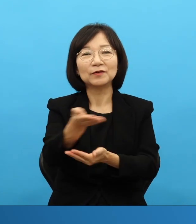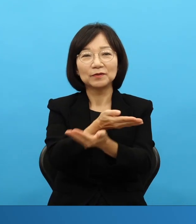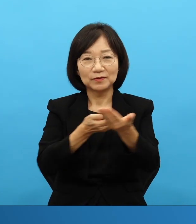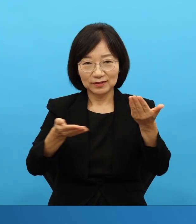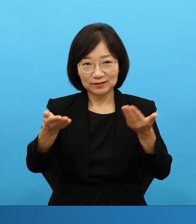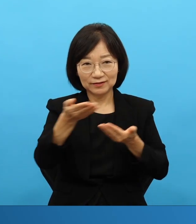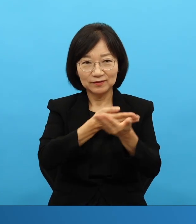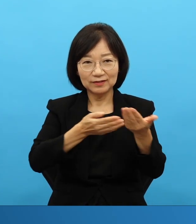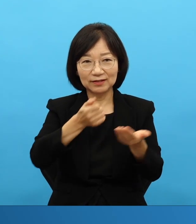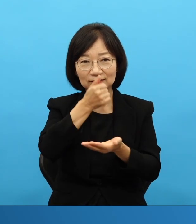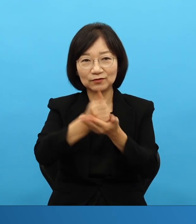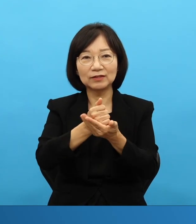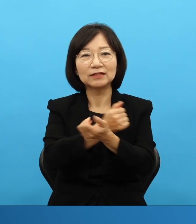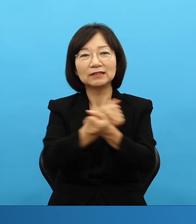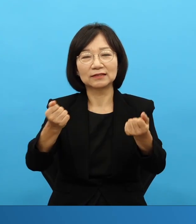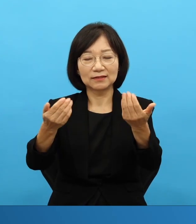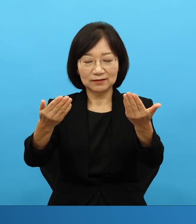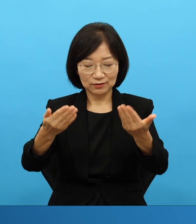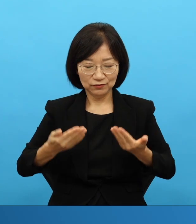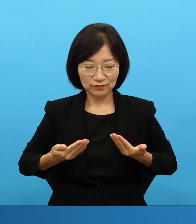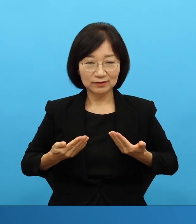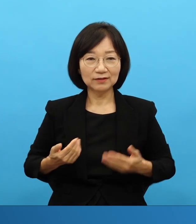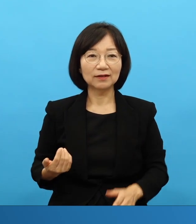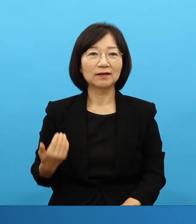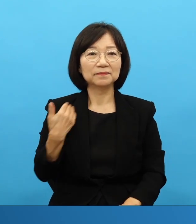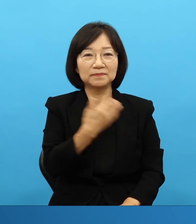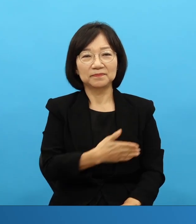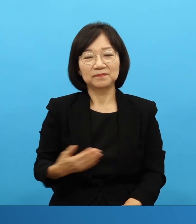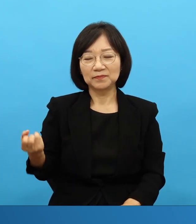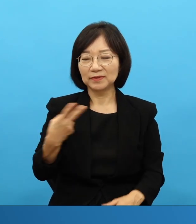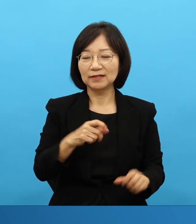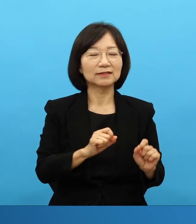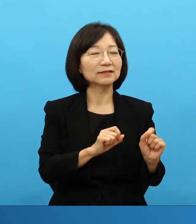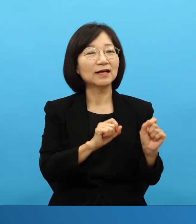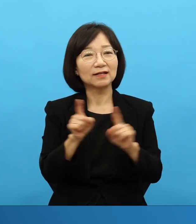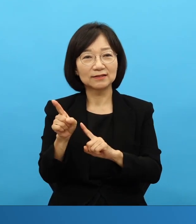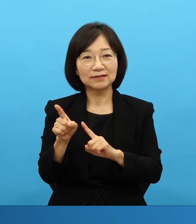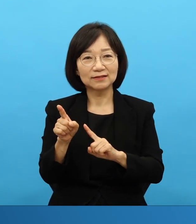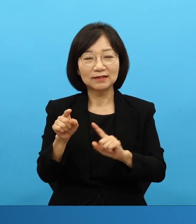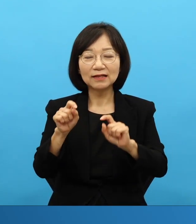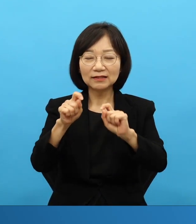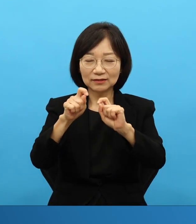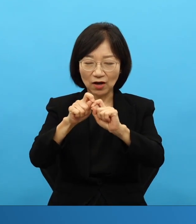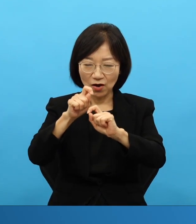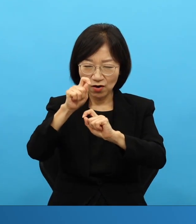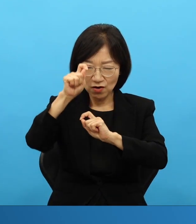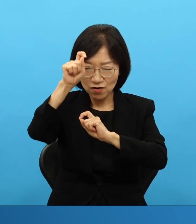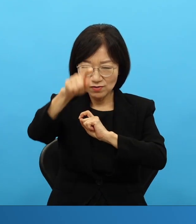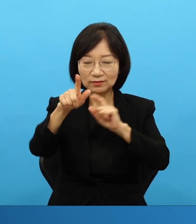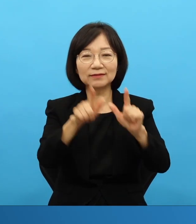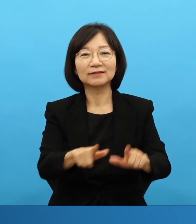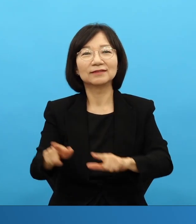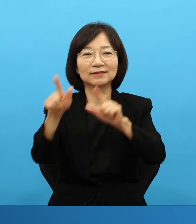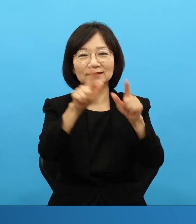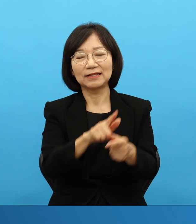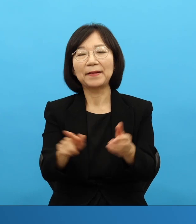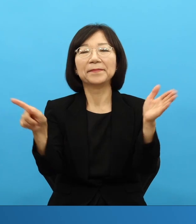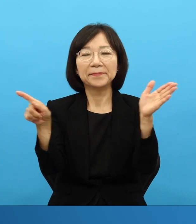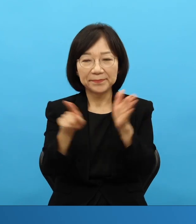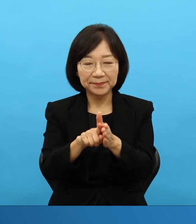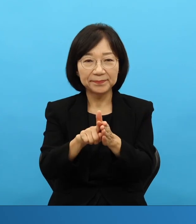아시고 멀리서도 나의 생각을 아시오며 나의 모든 길과 내가 눕는 것을 살펴보셨으므로